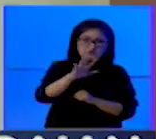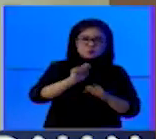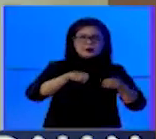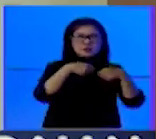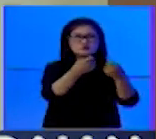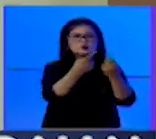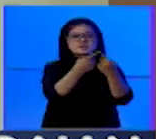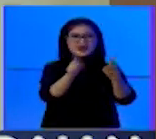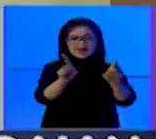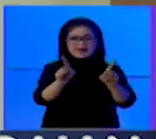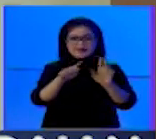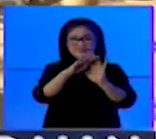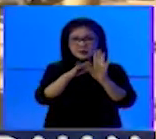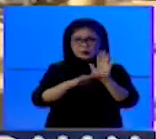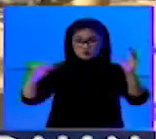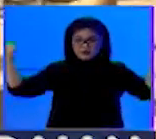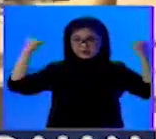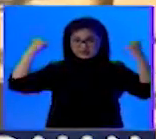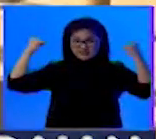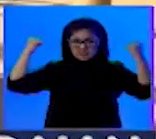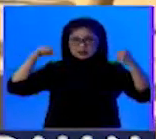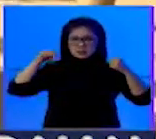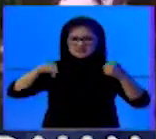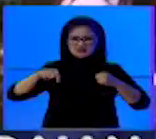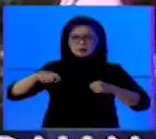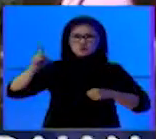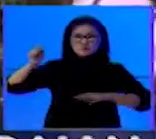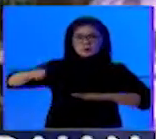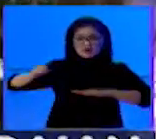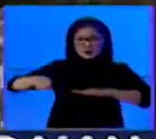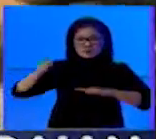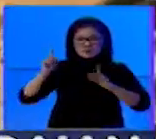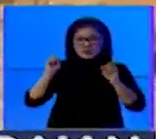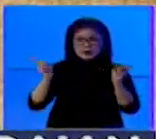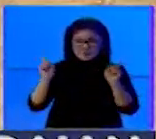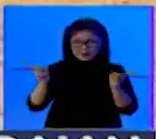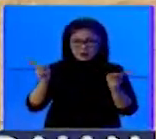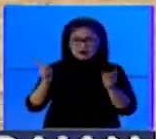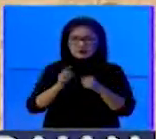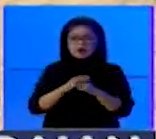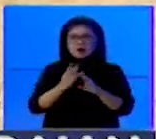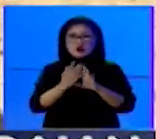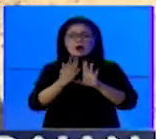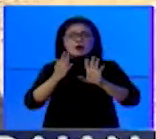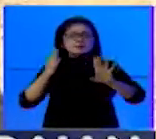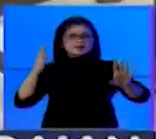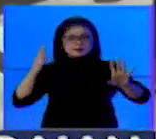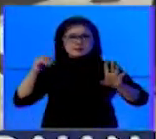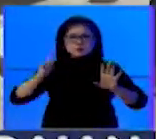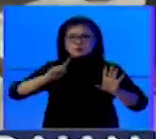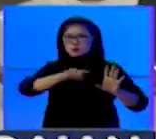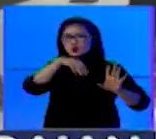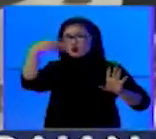Protokol kesehatan untuk jaga jarak yang diterapkan oleh Kantor Pengadilan Agama Batang membuat pemohon cerai antre hingga di luar area